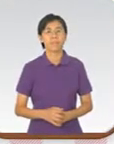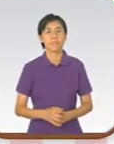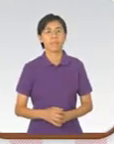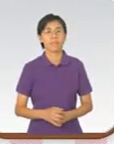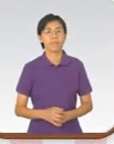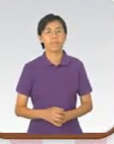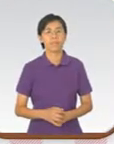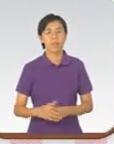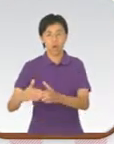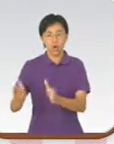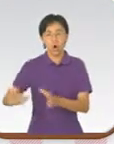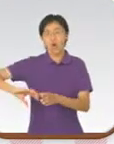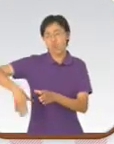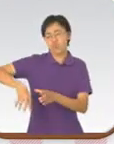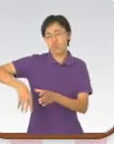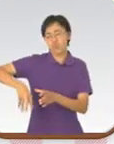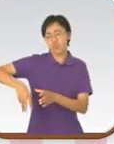ปั่นต่อ